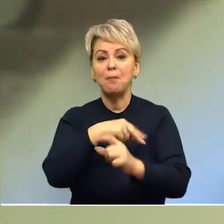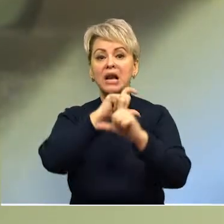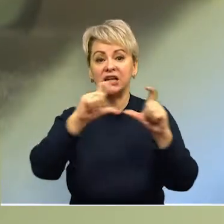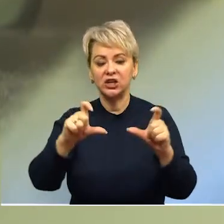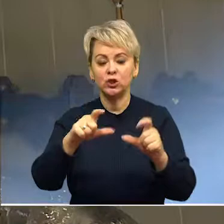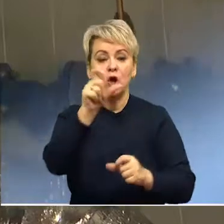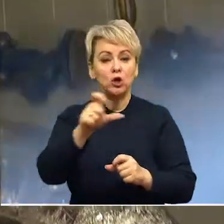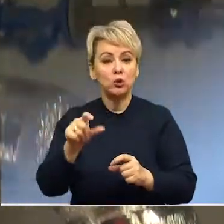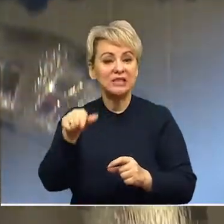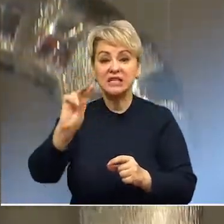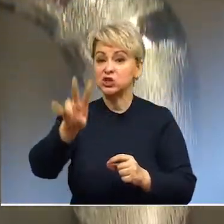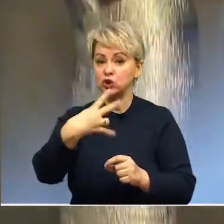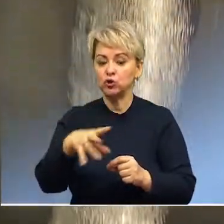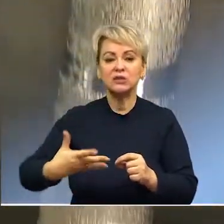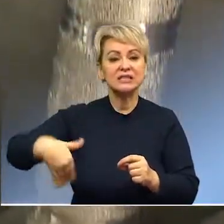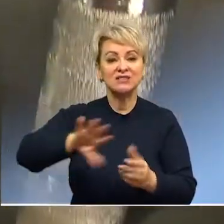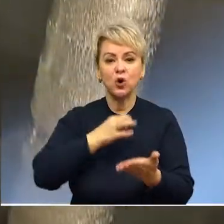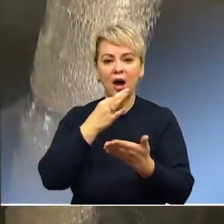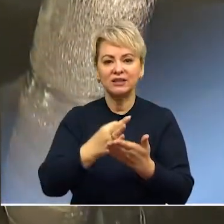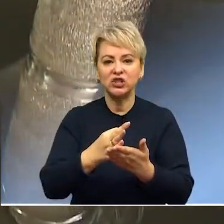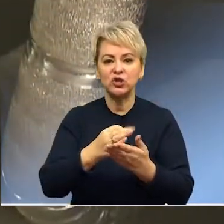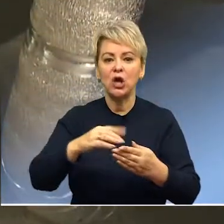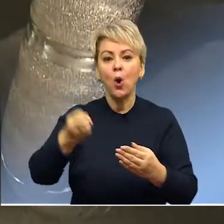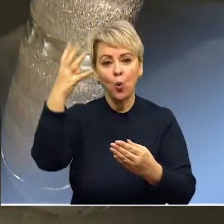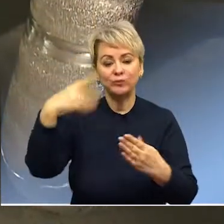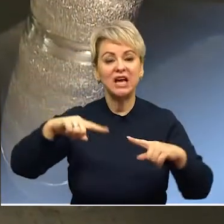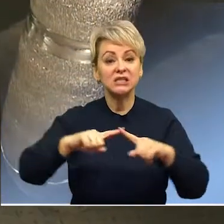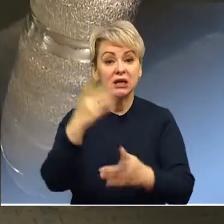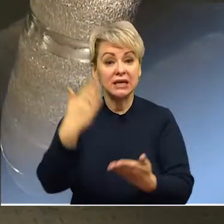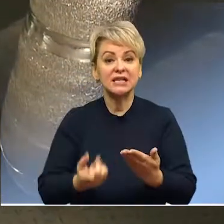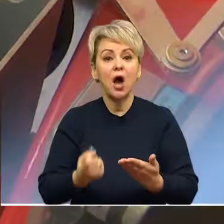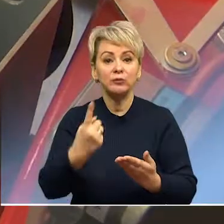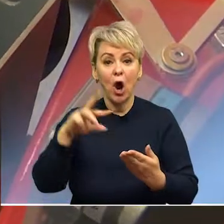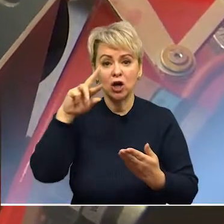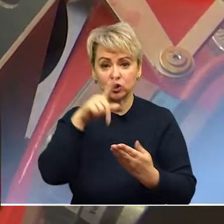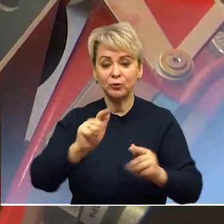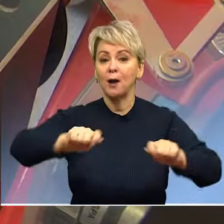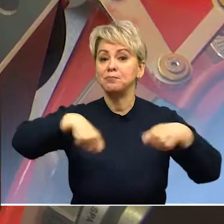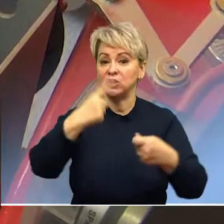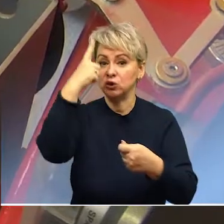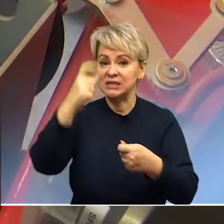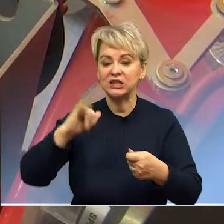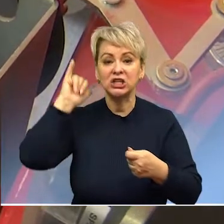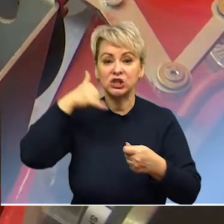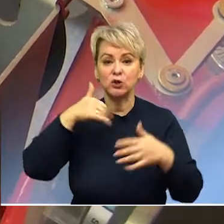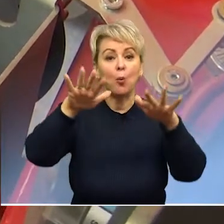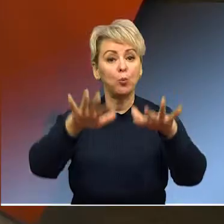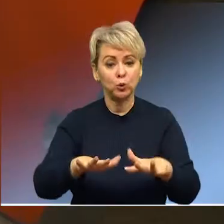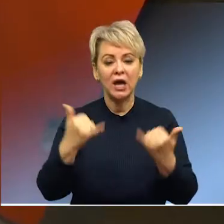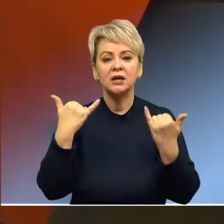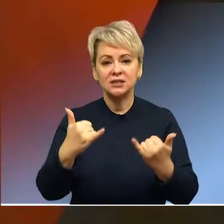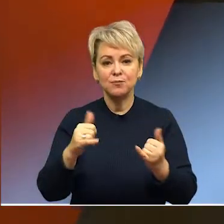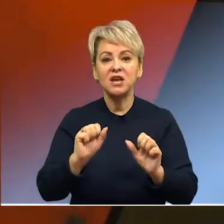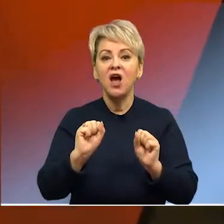поликлинику. Персонал здесь не требуется. За все отвечает умная техника. Если обнаруживает какую-то ошибку, передают сигнал на диспетчерский пункт.